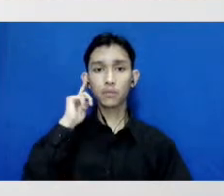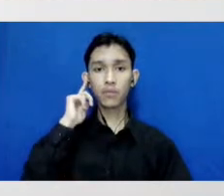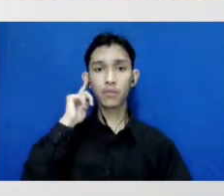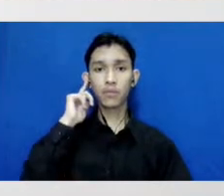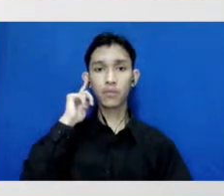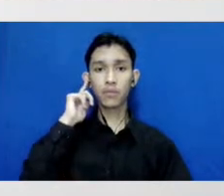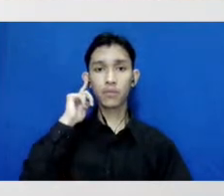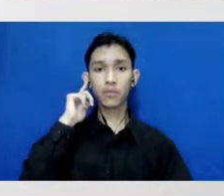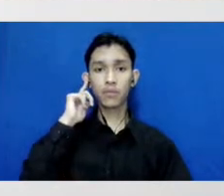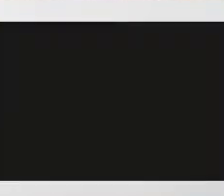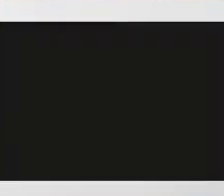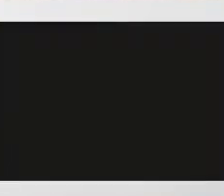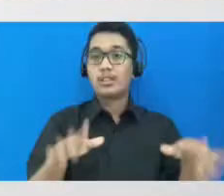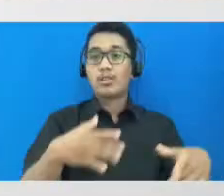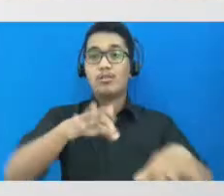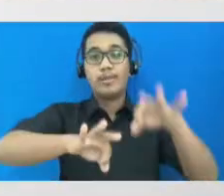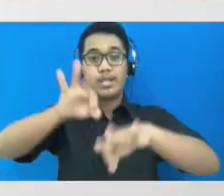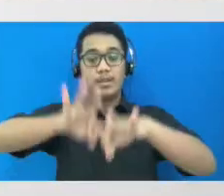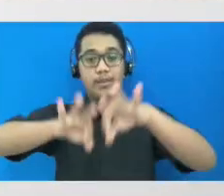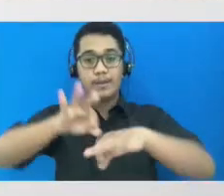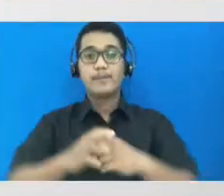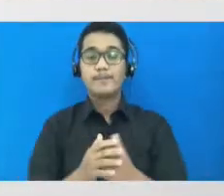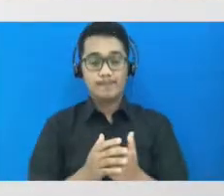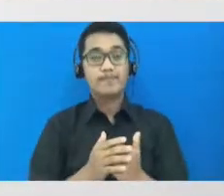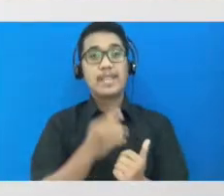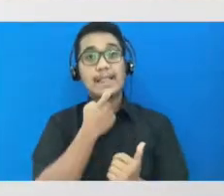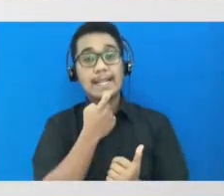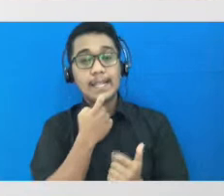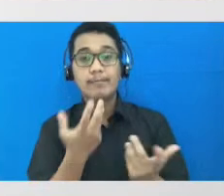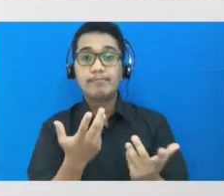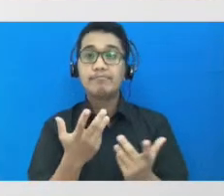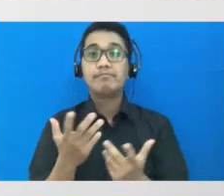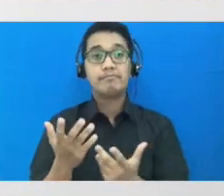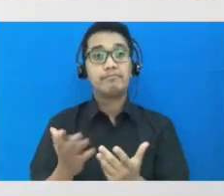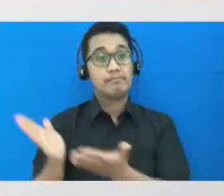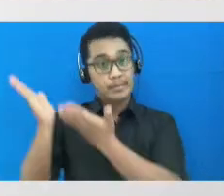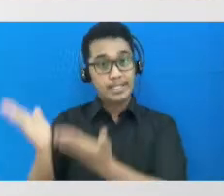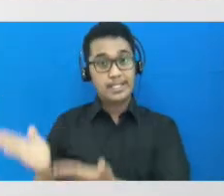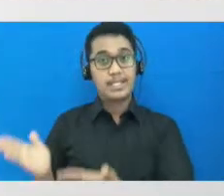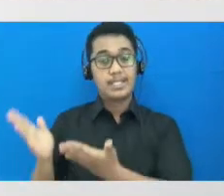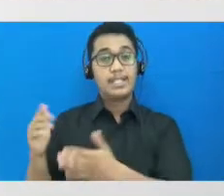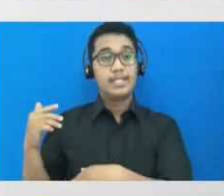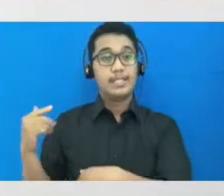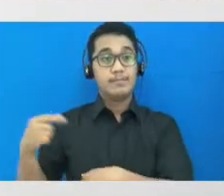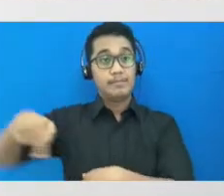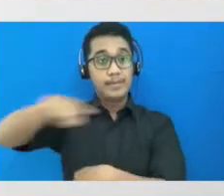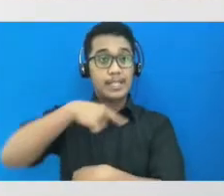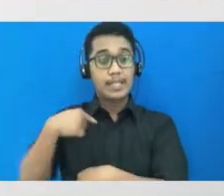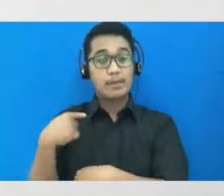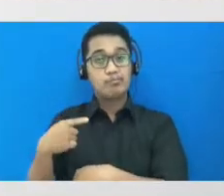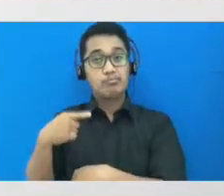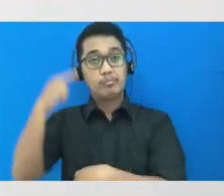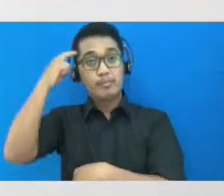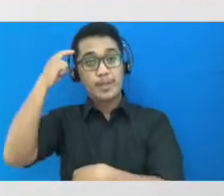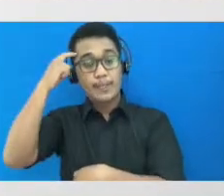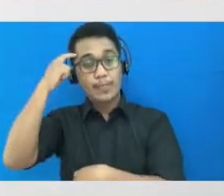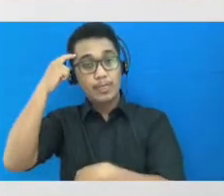and seamless data management. Berbicara mengenai hal ini, tentunya kita perlu kembali